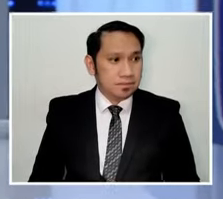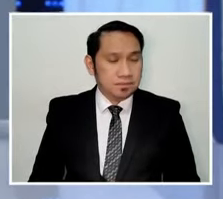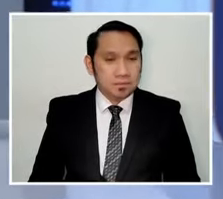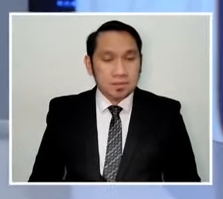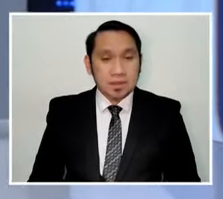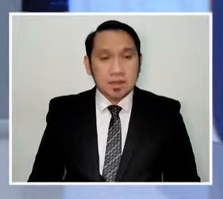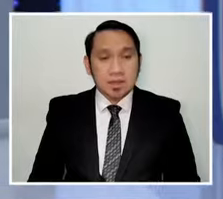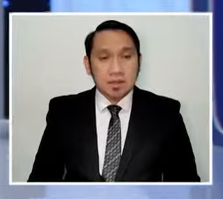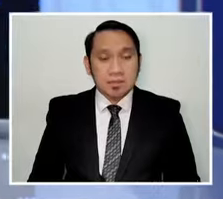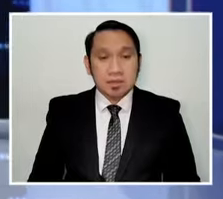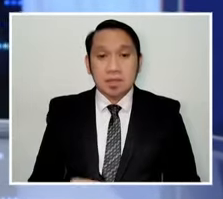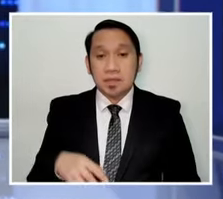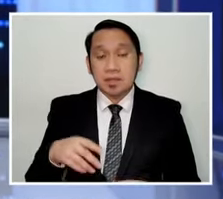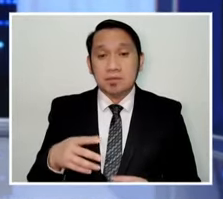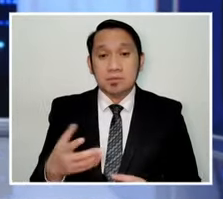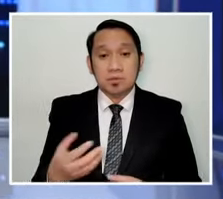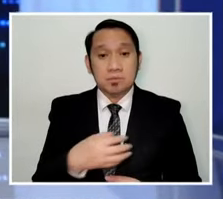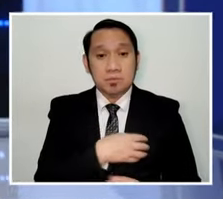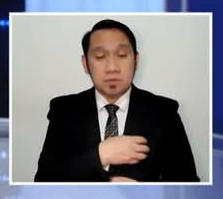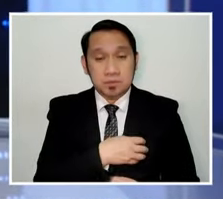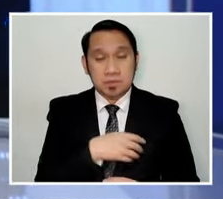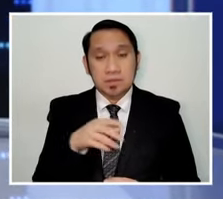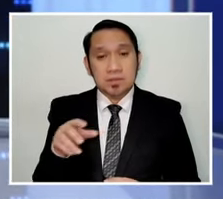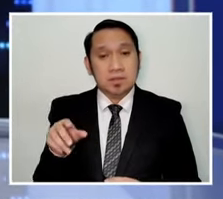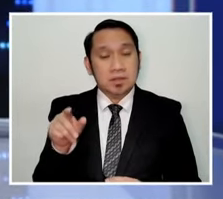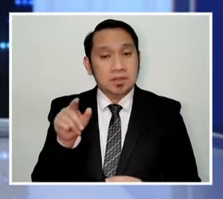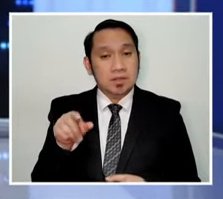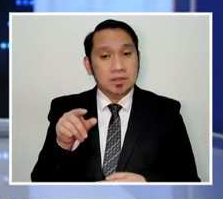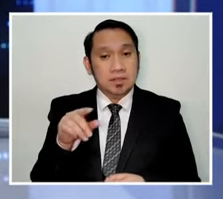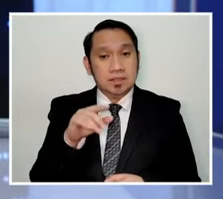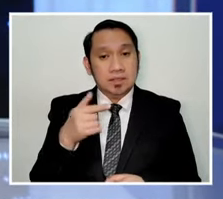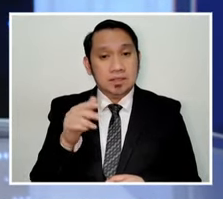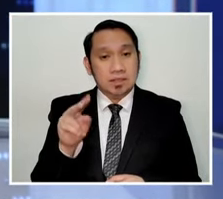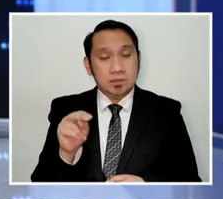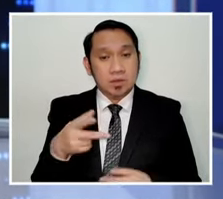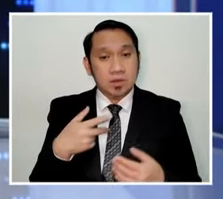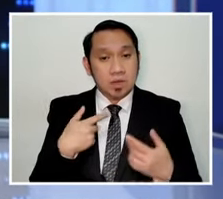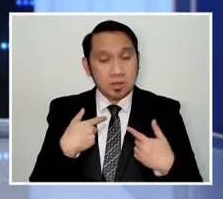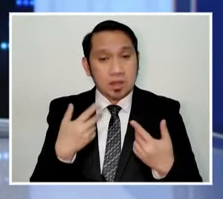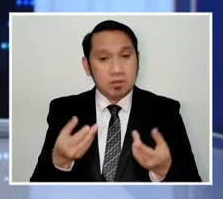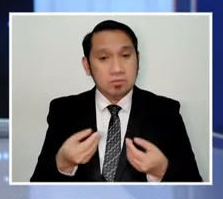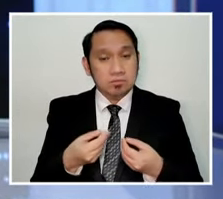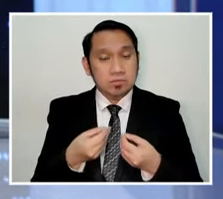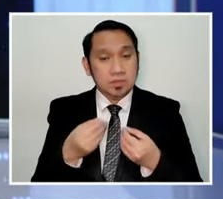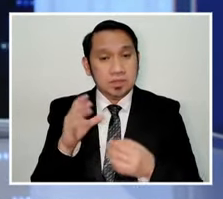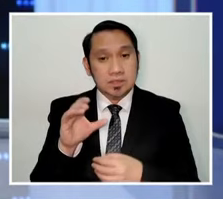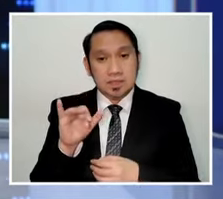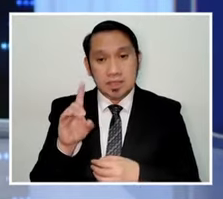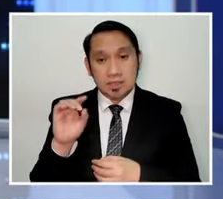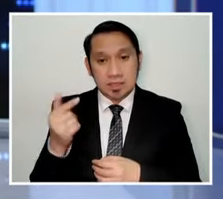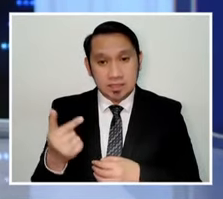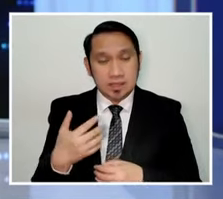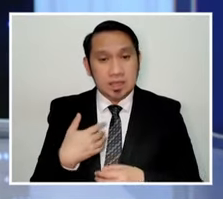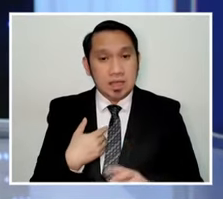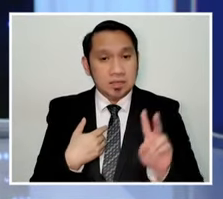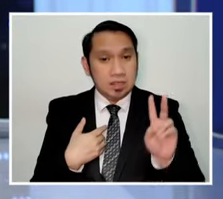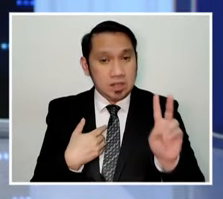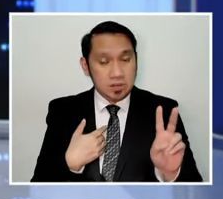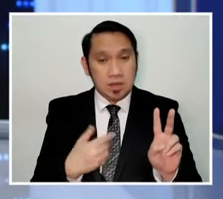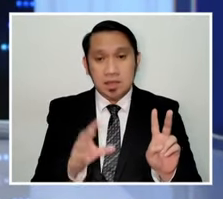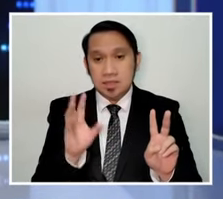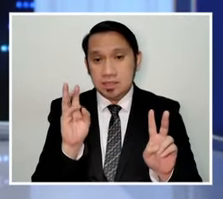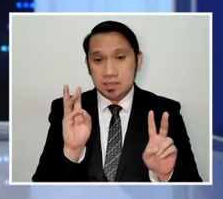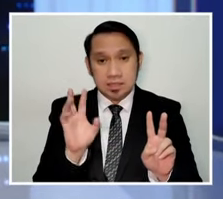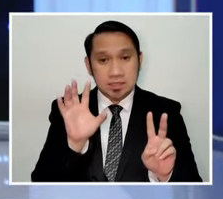Pinahayag ngayon ng PNP spokesperson na si Colonel Jean Fajardo na pinakawalan na ng CIDG ang 2 sa 6 na